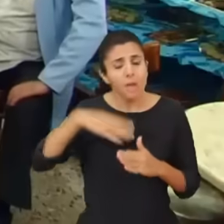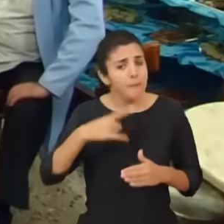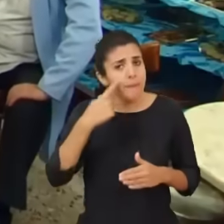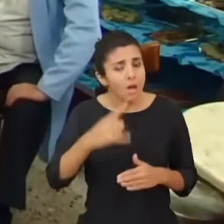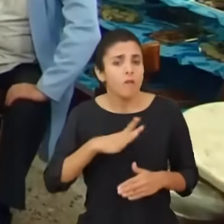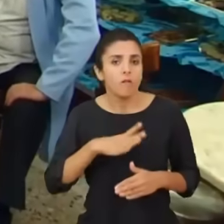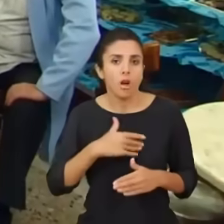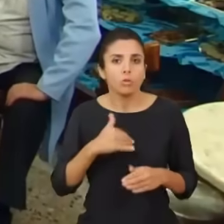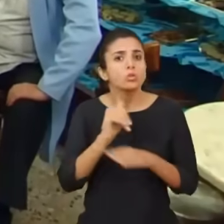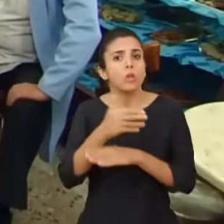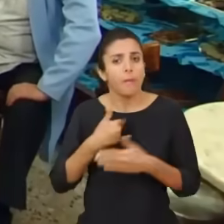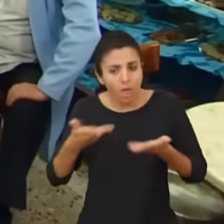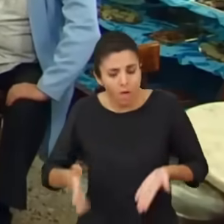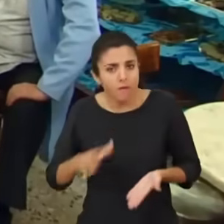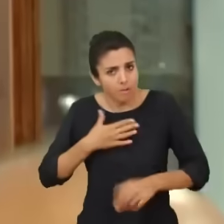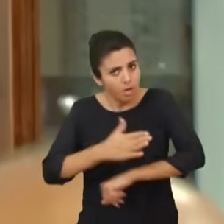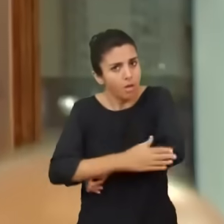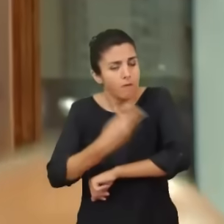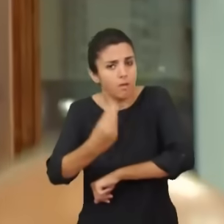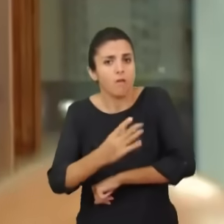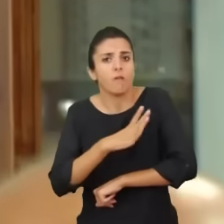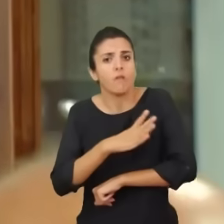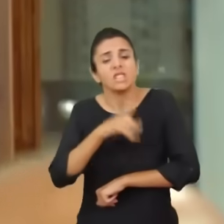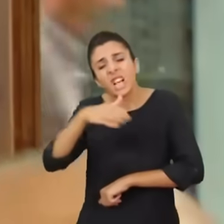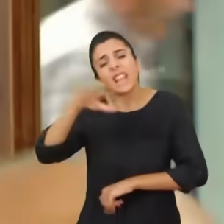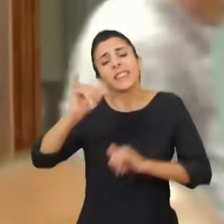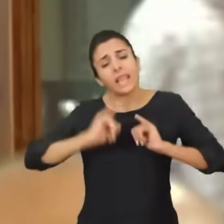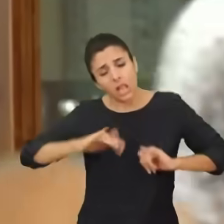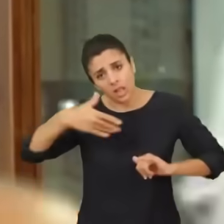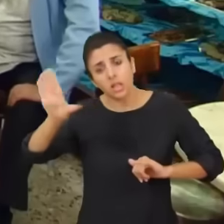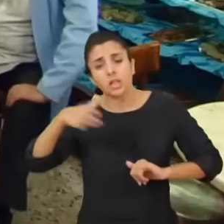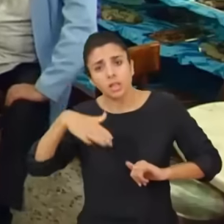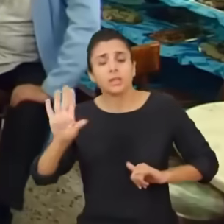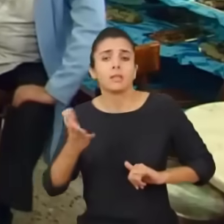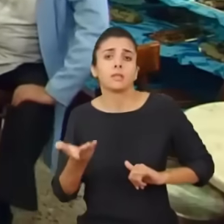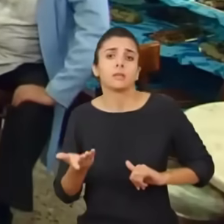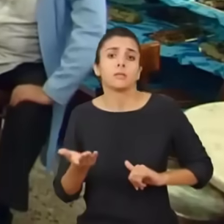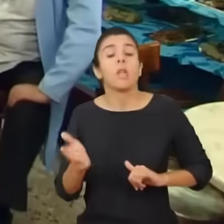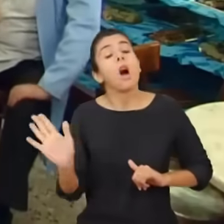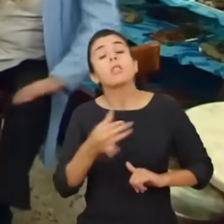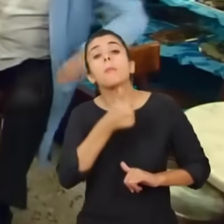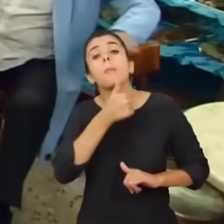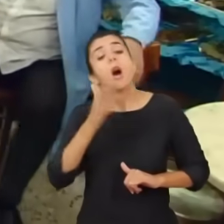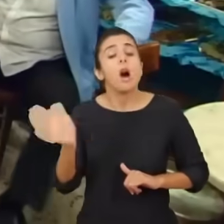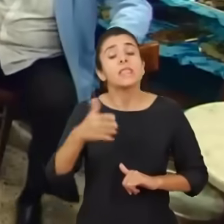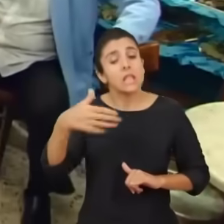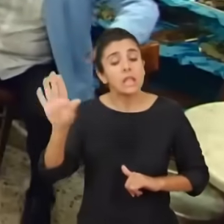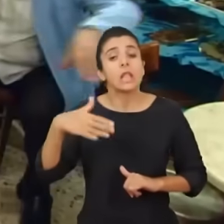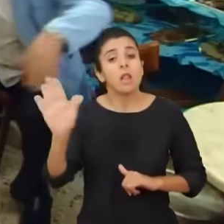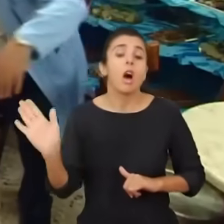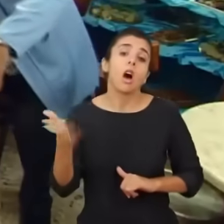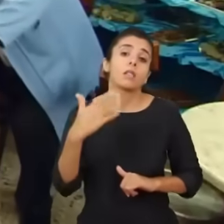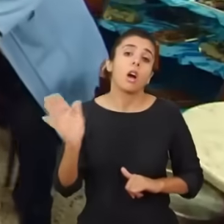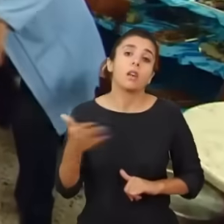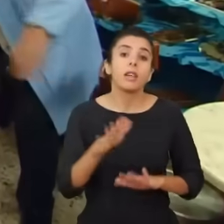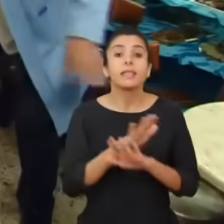bakarım. Usta ben de buradayım. Hem yardımcı olurum. Sen git dinlen hadi. Hakikaten ya. Gidelim. Hadi babacığım hadi. Hadi. Biz de gidelim hadi.